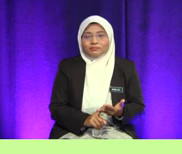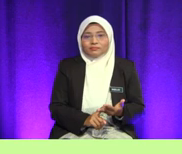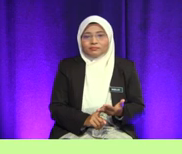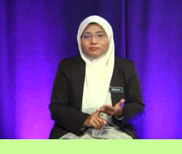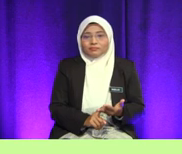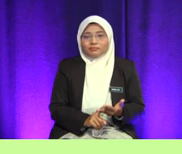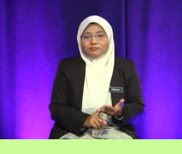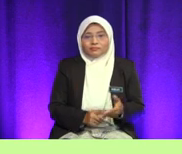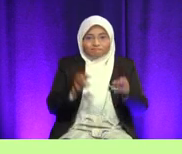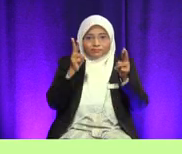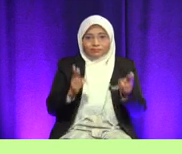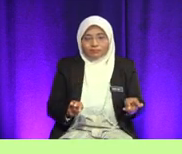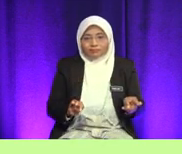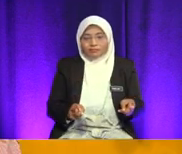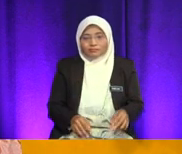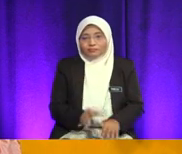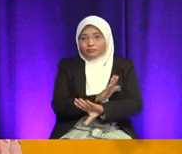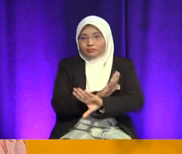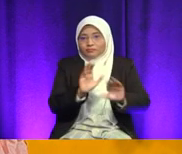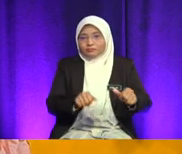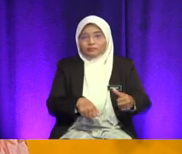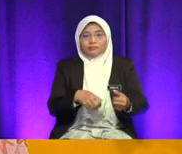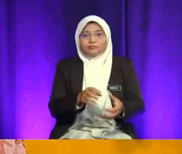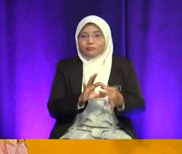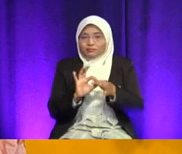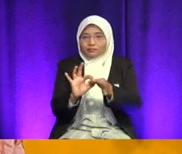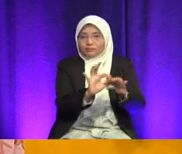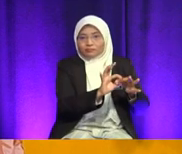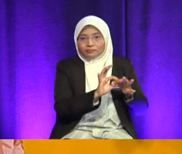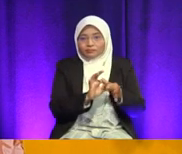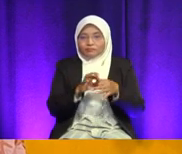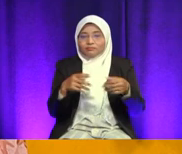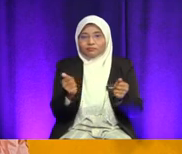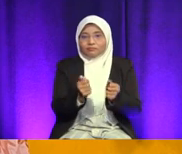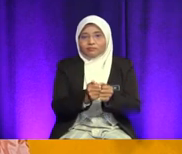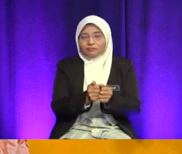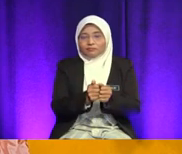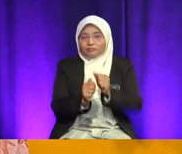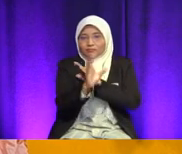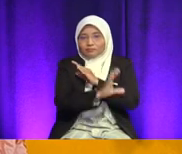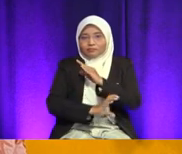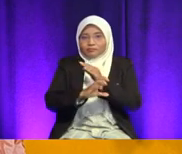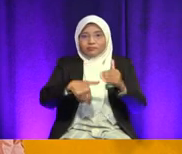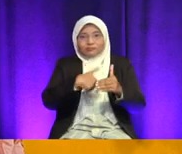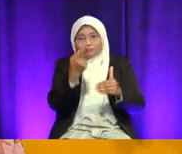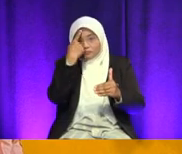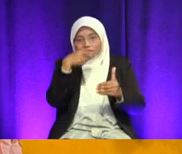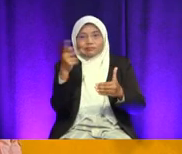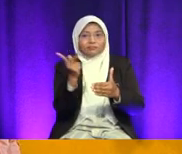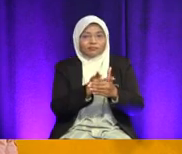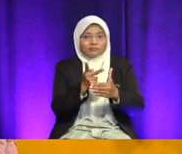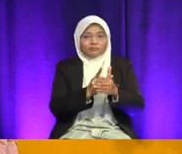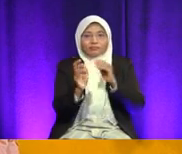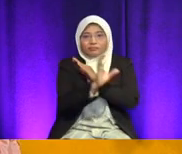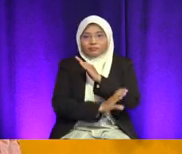dan kedaulatan negara maknanya pemerintah dan rakyat mesti saling Bersatu padu untuk mempertahankan